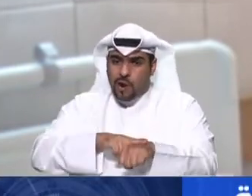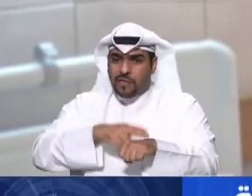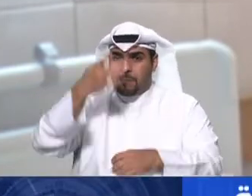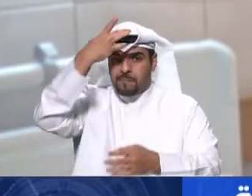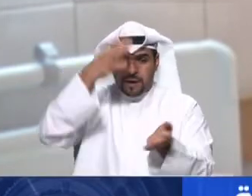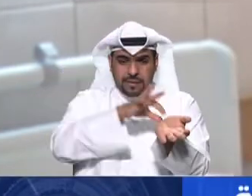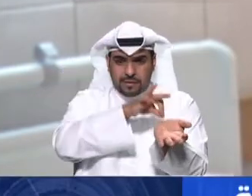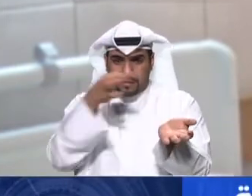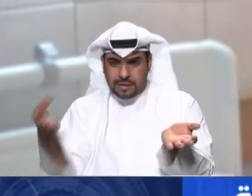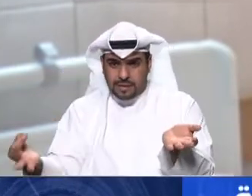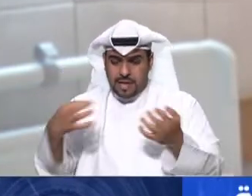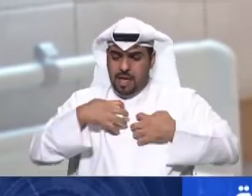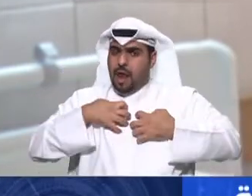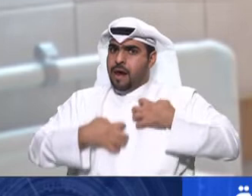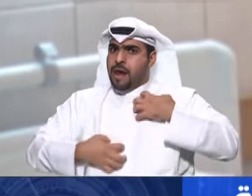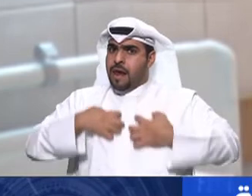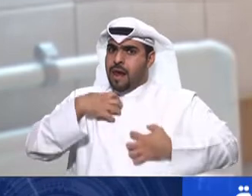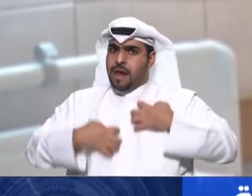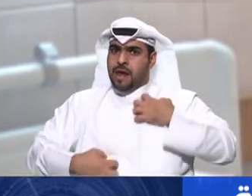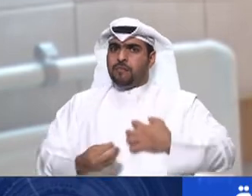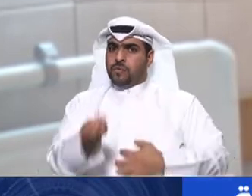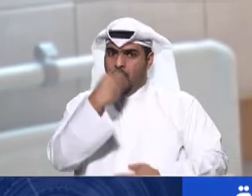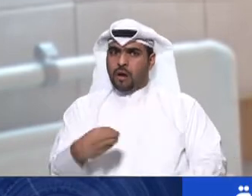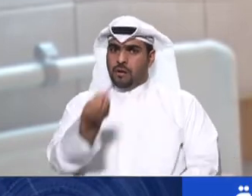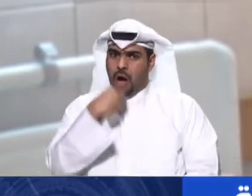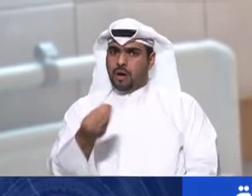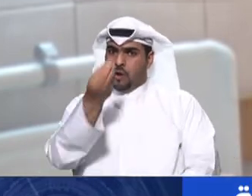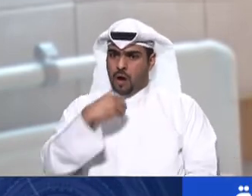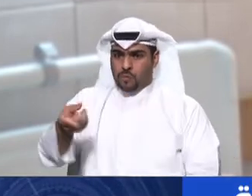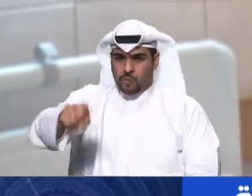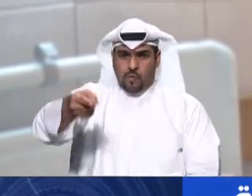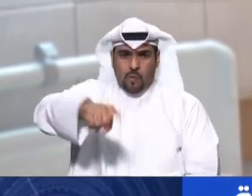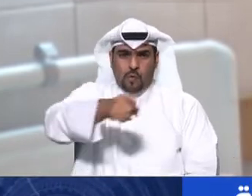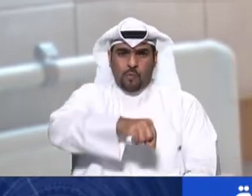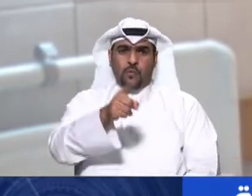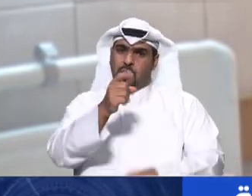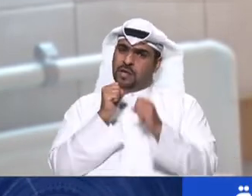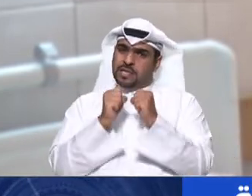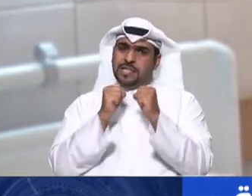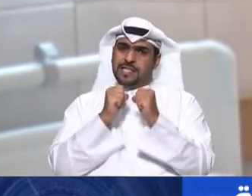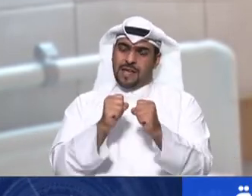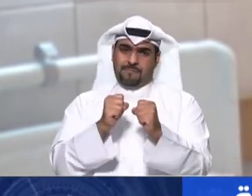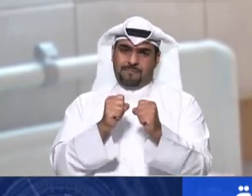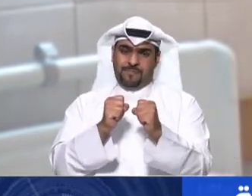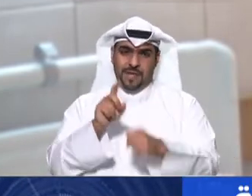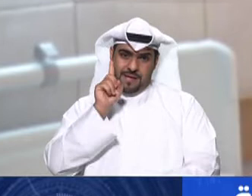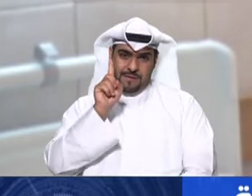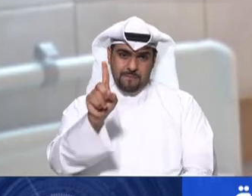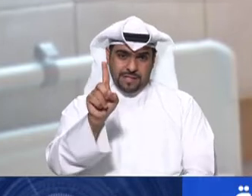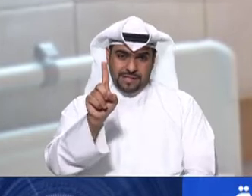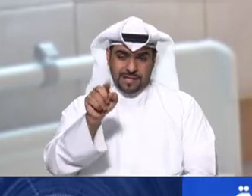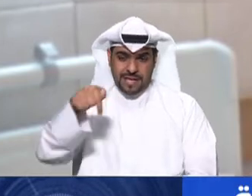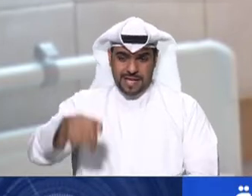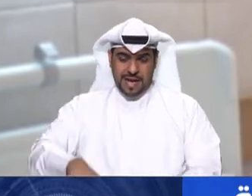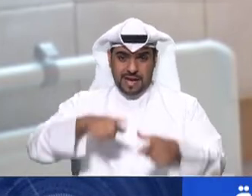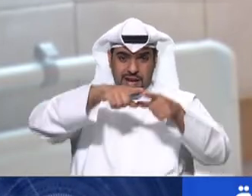نفسية، ولكن لنكون أكثر واقعيين، السمنة يعني في هذا المجتمع